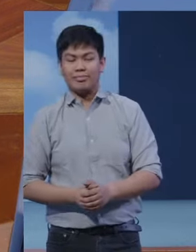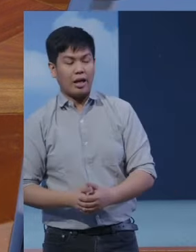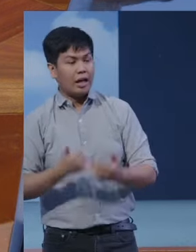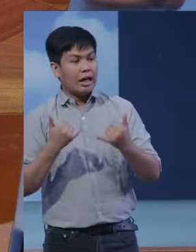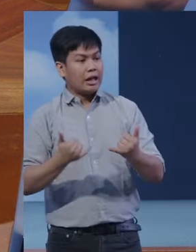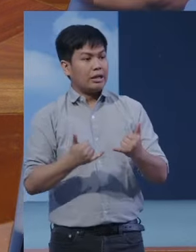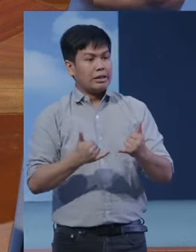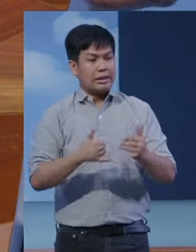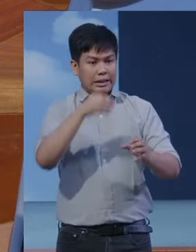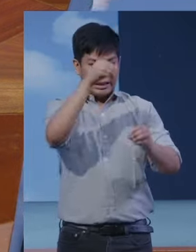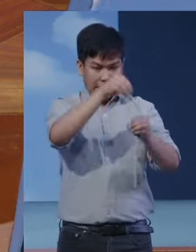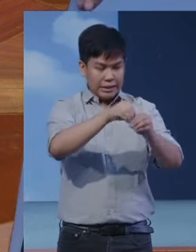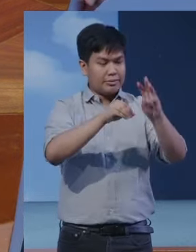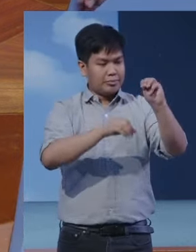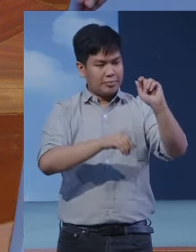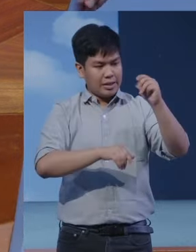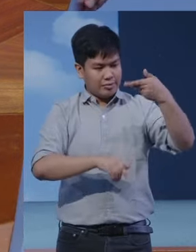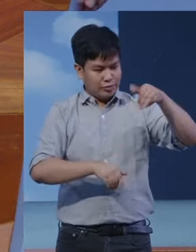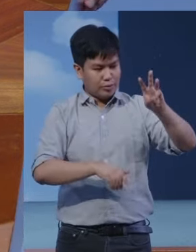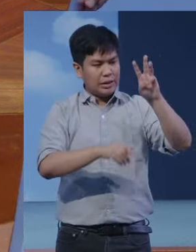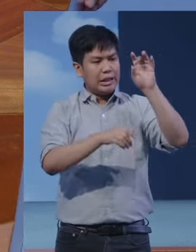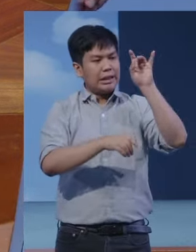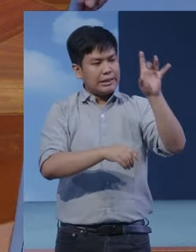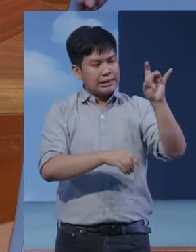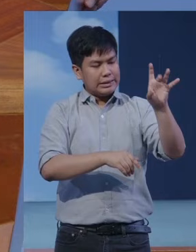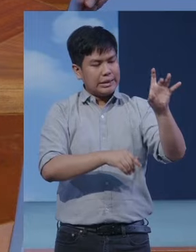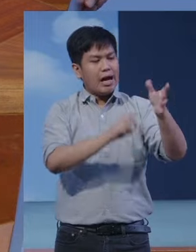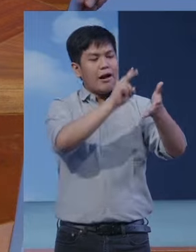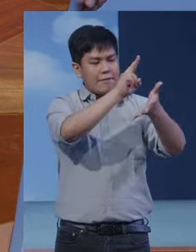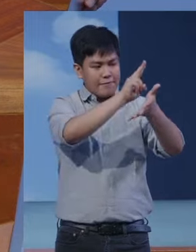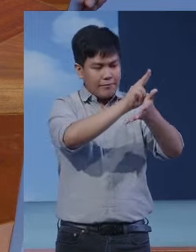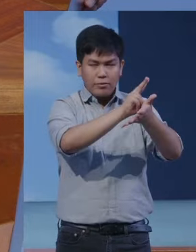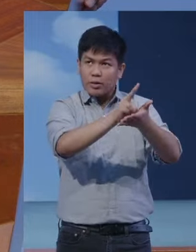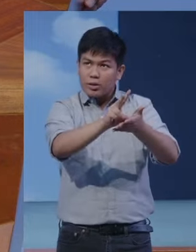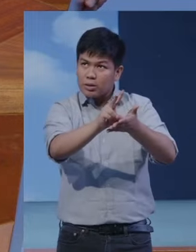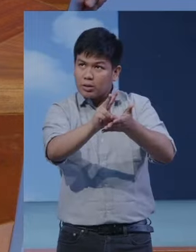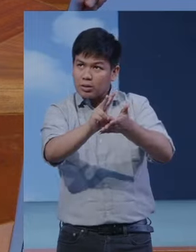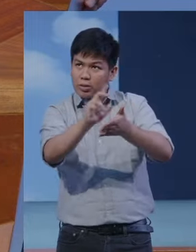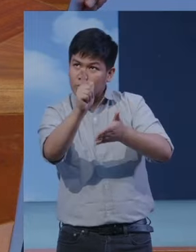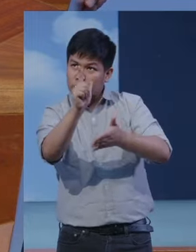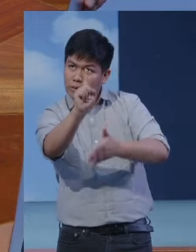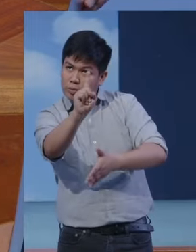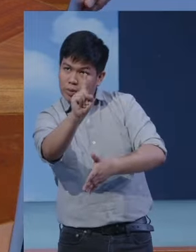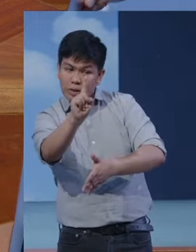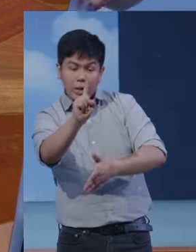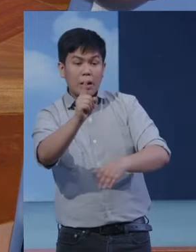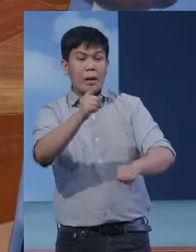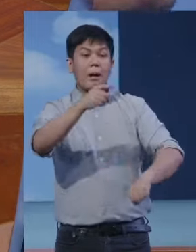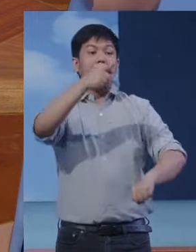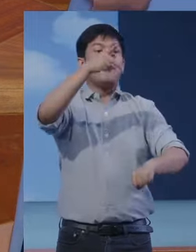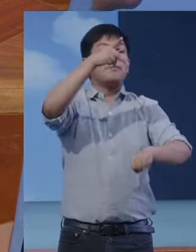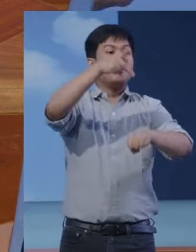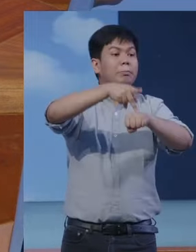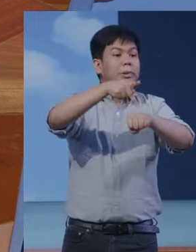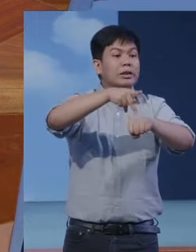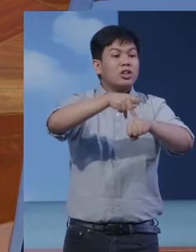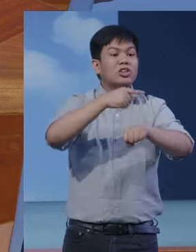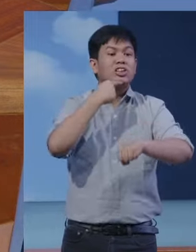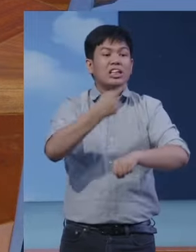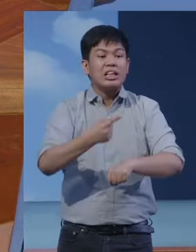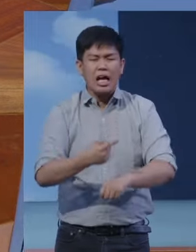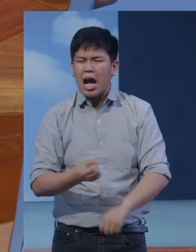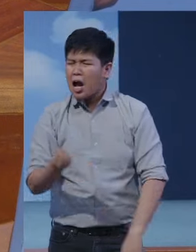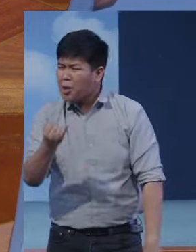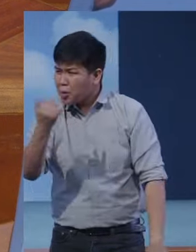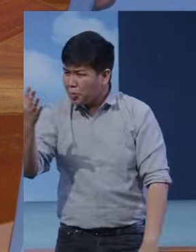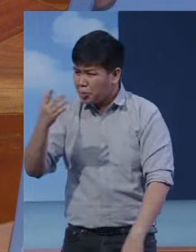Ano laman ng Matthew 18 verse 21 then Peter came up and said to him lord how often